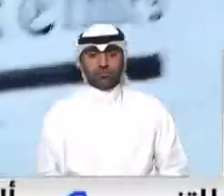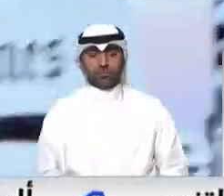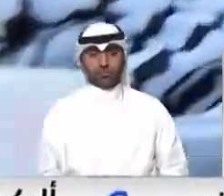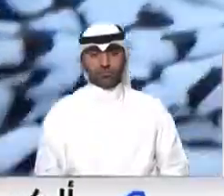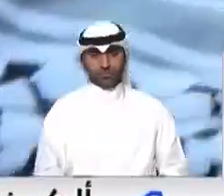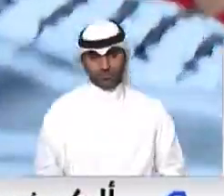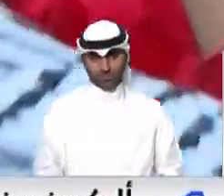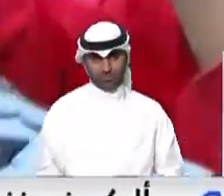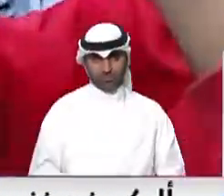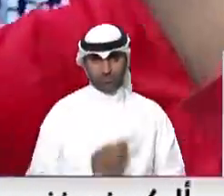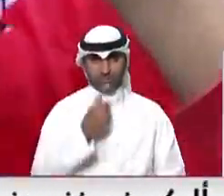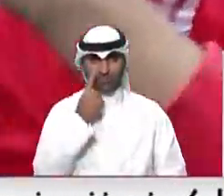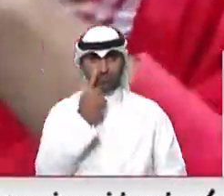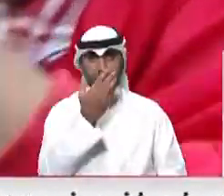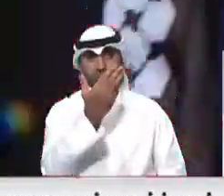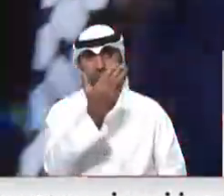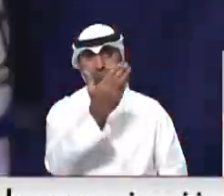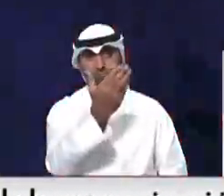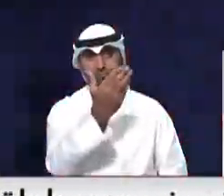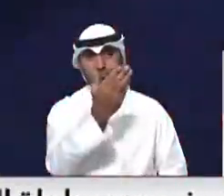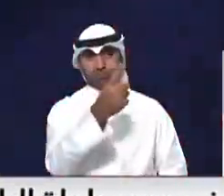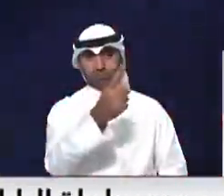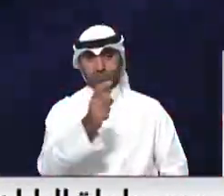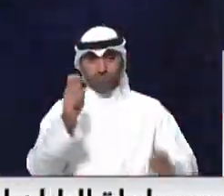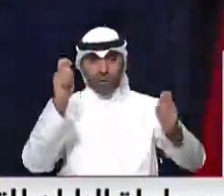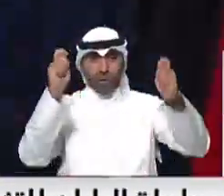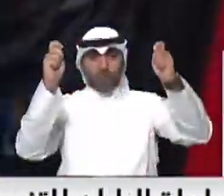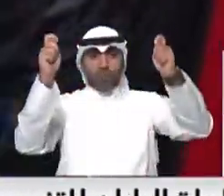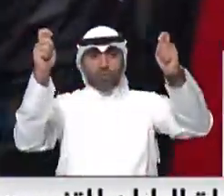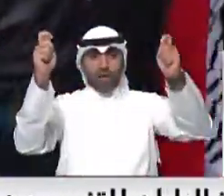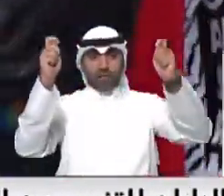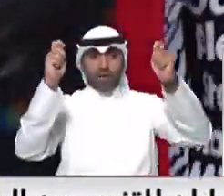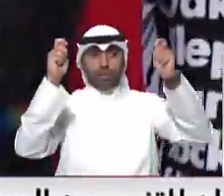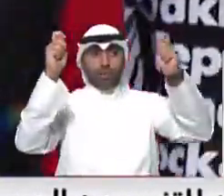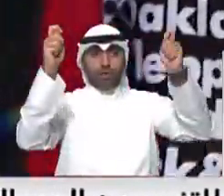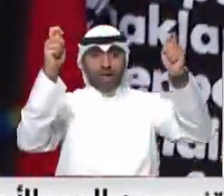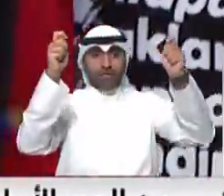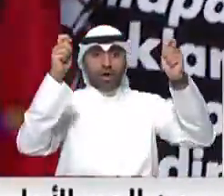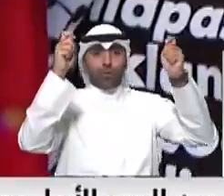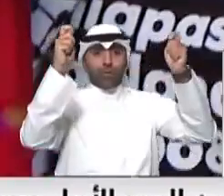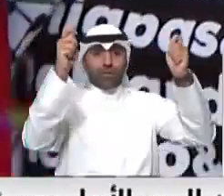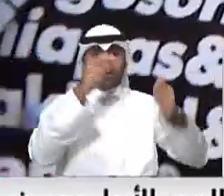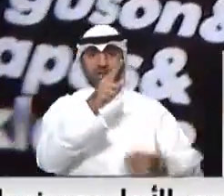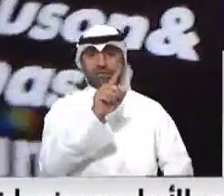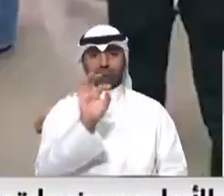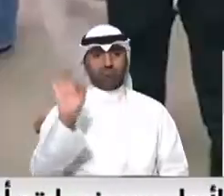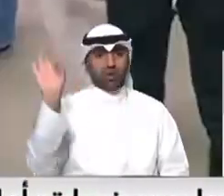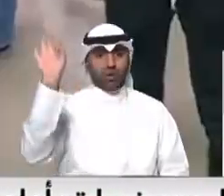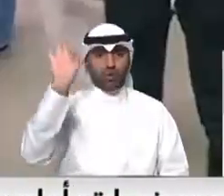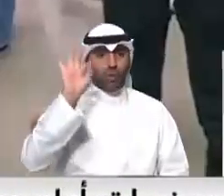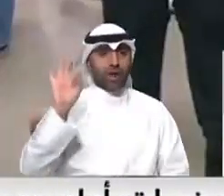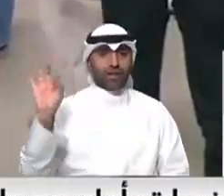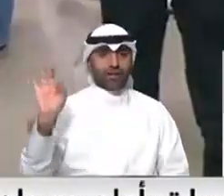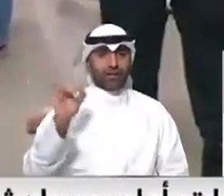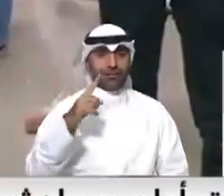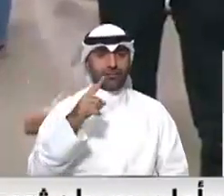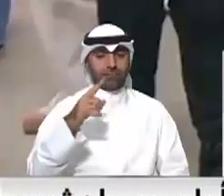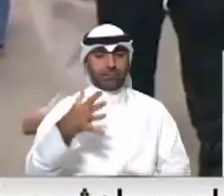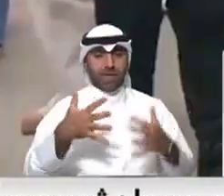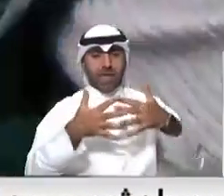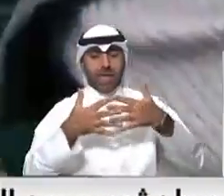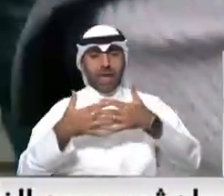اندلعت مظاهرات في العاصمة الأمريكية واشنطن والعديد من الولايات الأمريكية دعما للشعب الفلسطيني ورفضا لعدوان الاحتلال